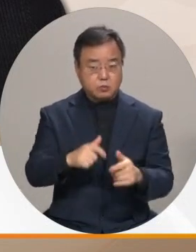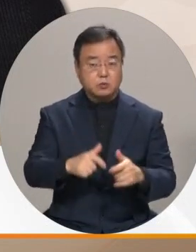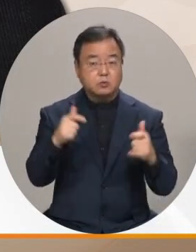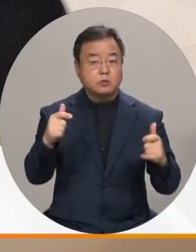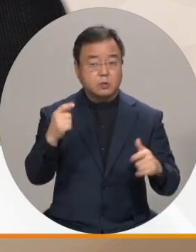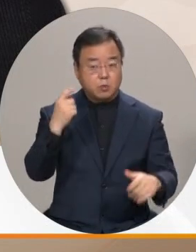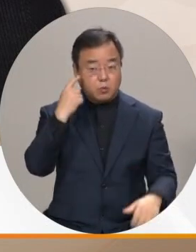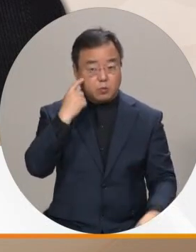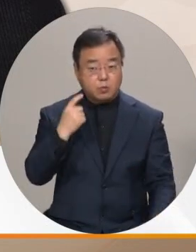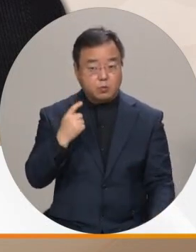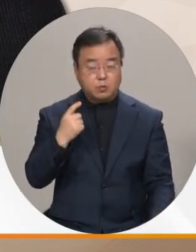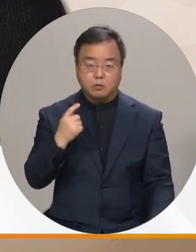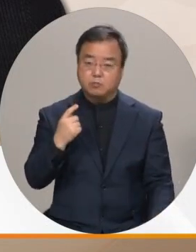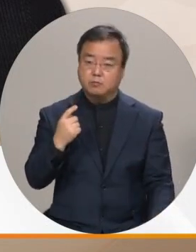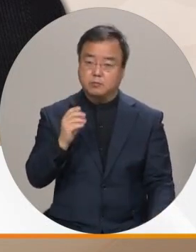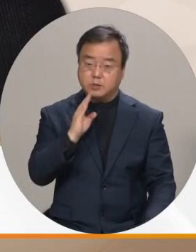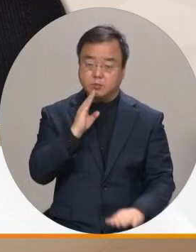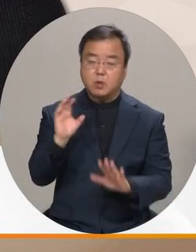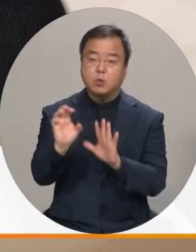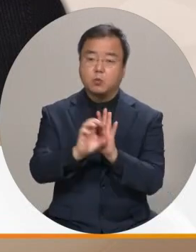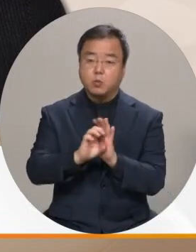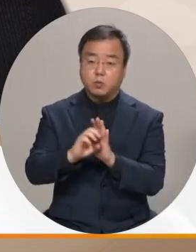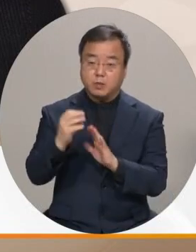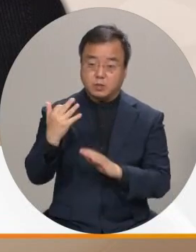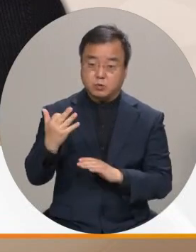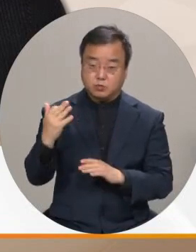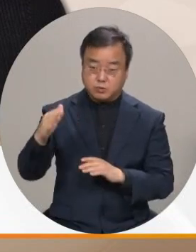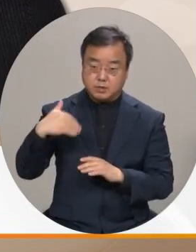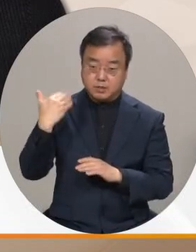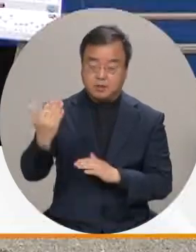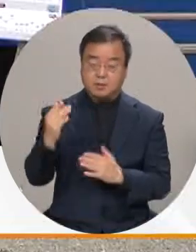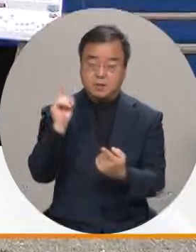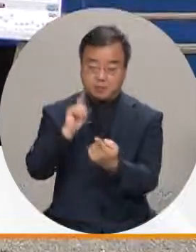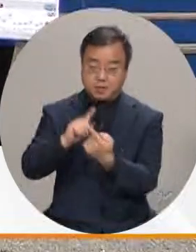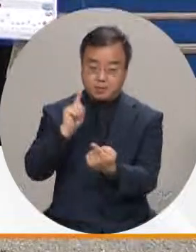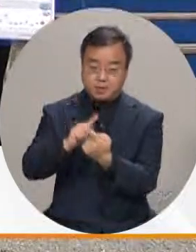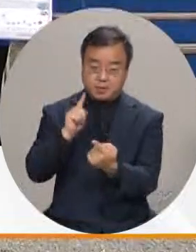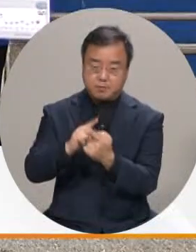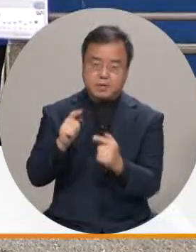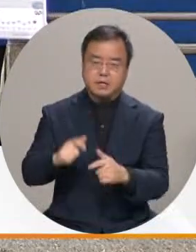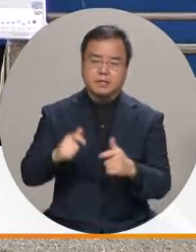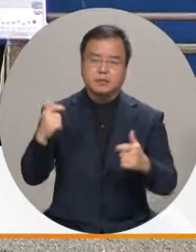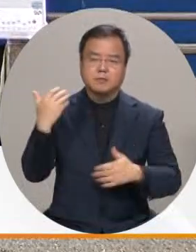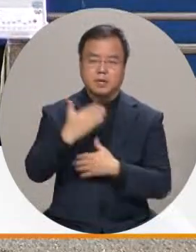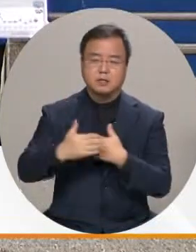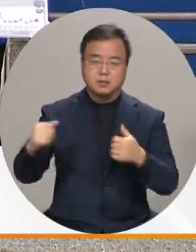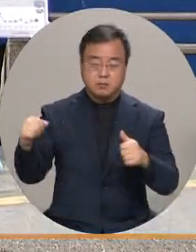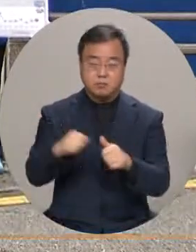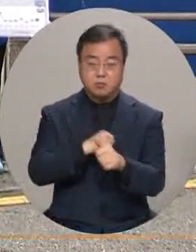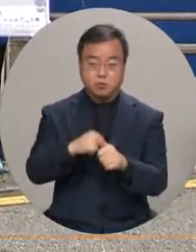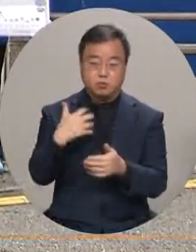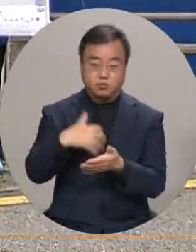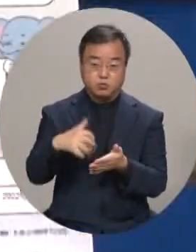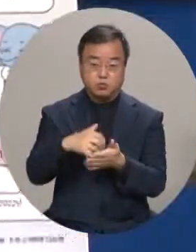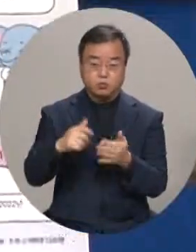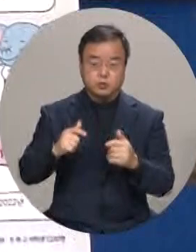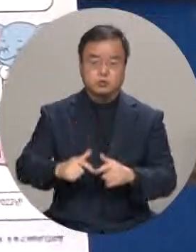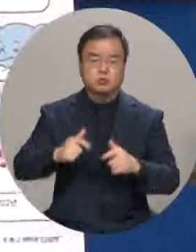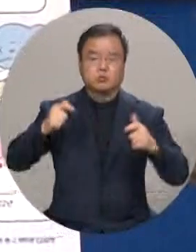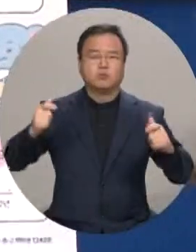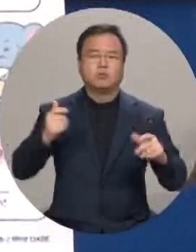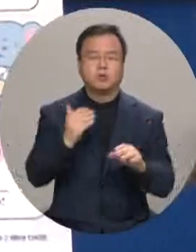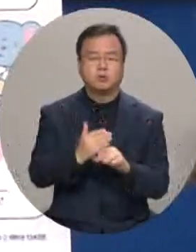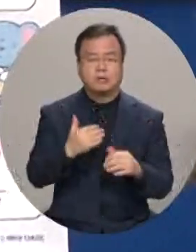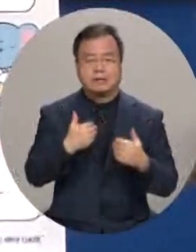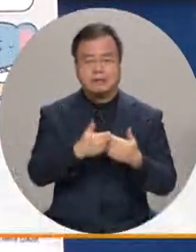있을까요? 네, 그 코로나 이후에 아무래도 접촉하는 빈도가 늘면서 신체 폭력도 늘었긴 했지만요, 여전히 그 언어